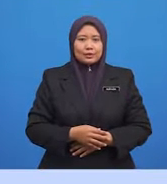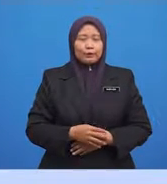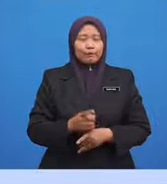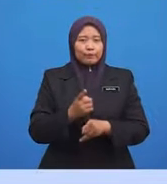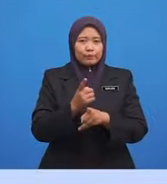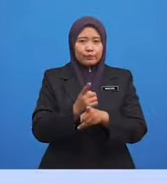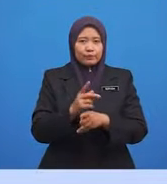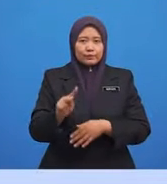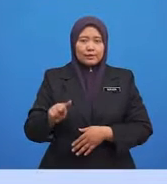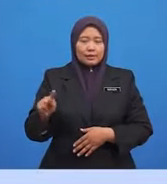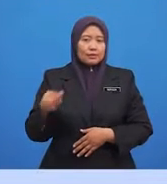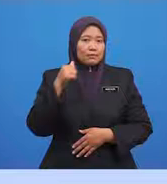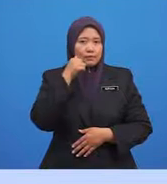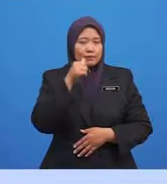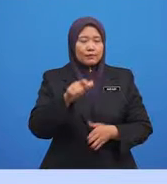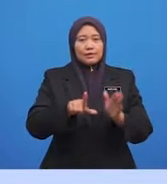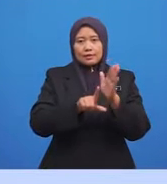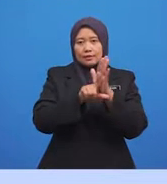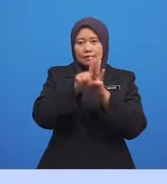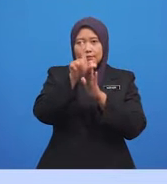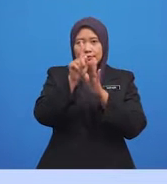Betul, kanak-kanak perempuan lebih tinggi.